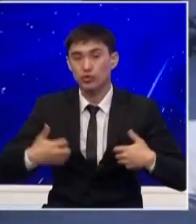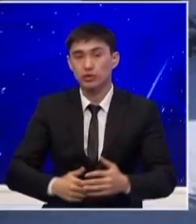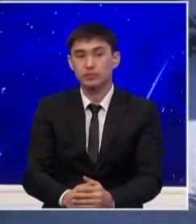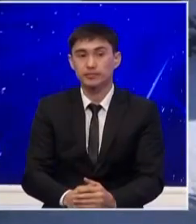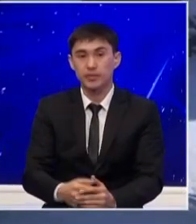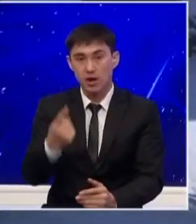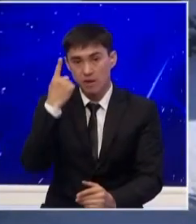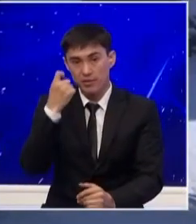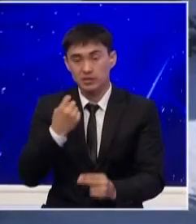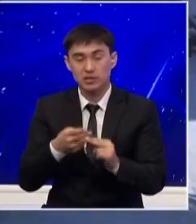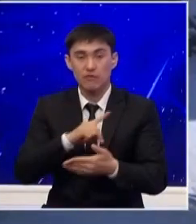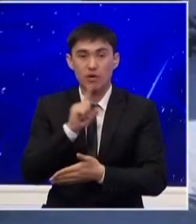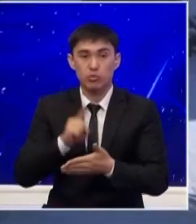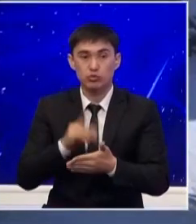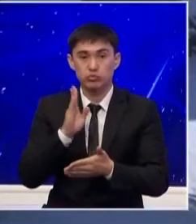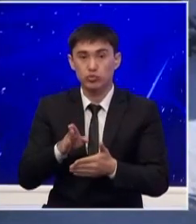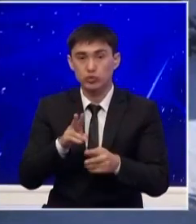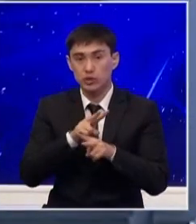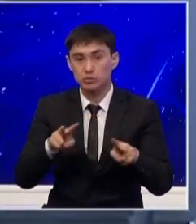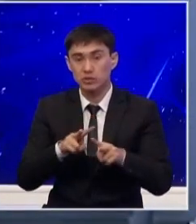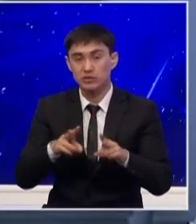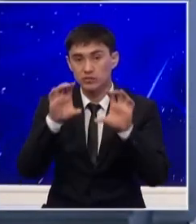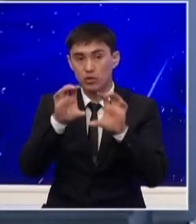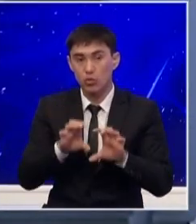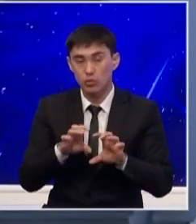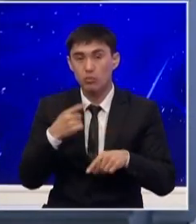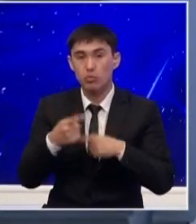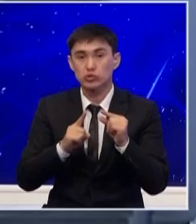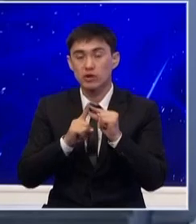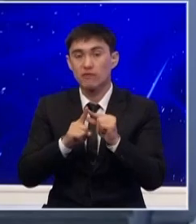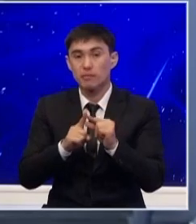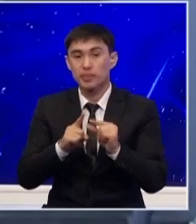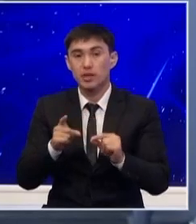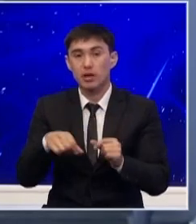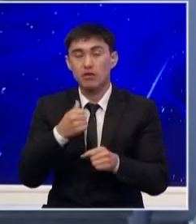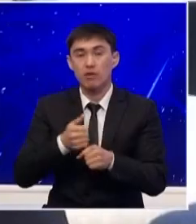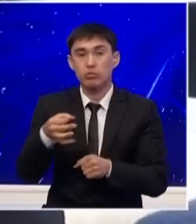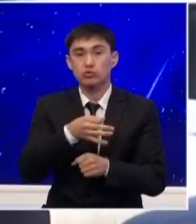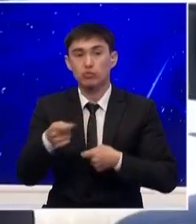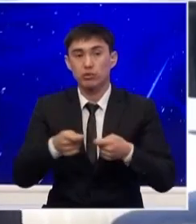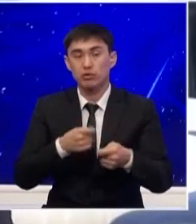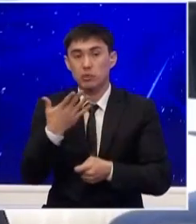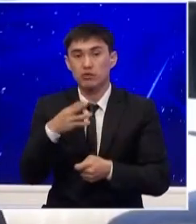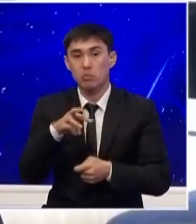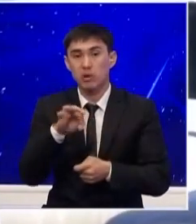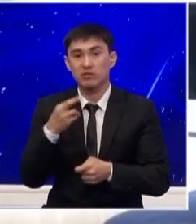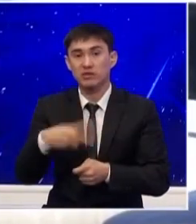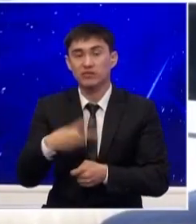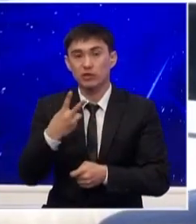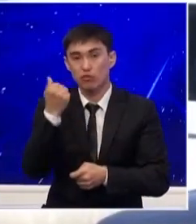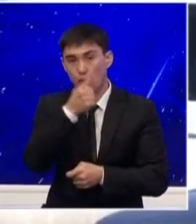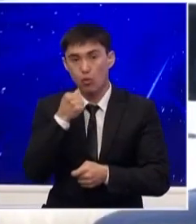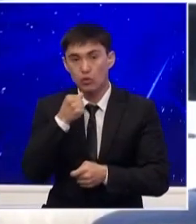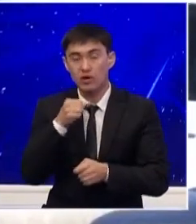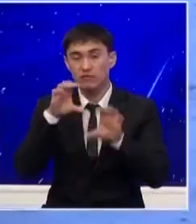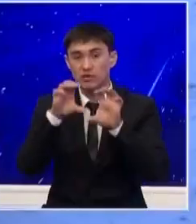Как выяснилось, данный вопрос будет рассматриваться в рамках закона. По словам главы областного управления, с 5 марта 2022 года